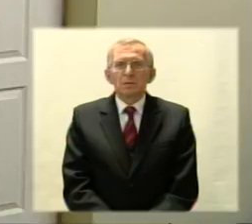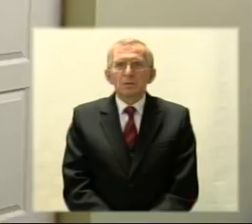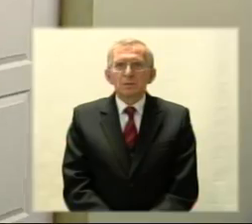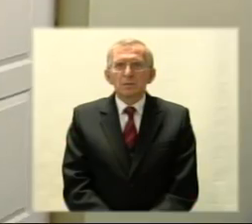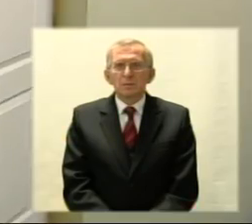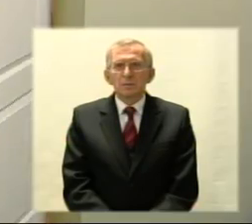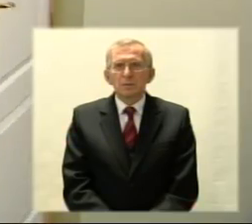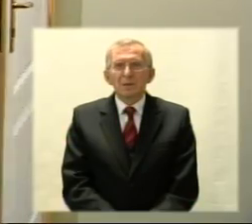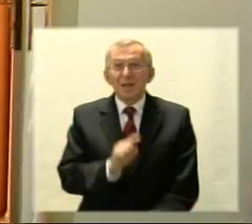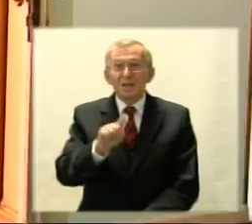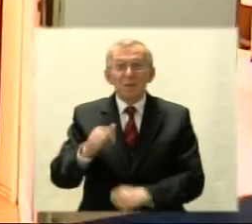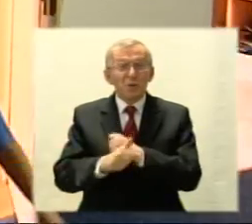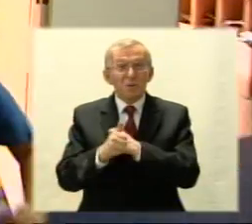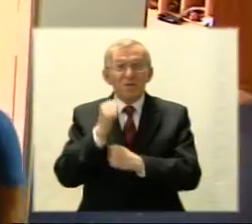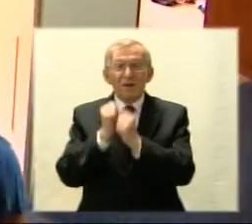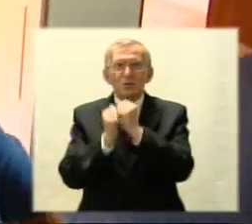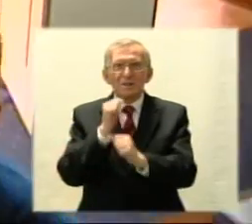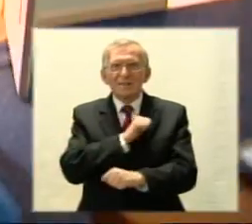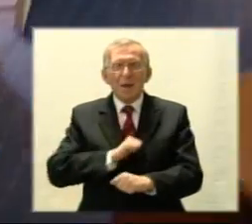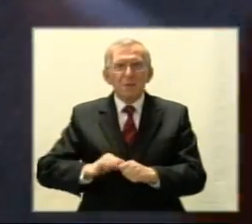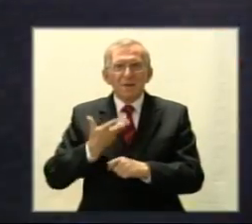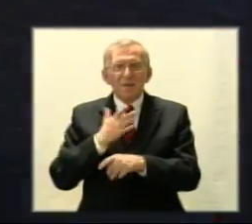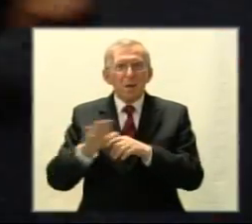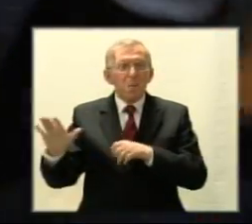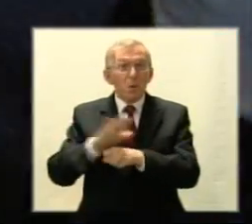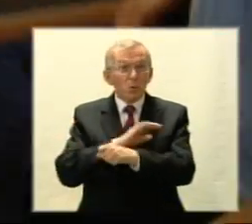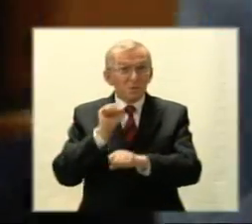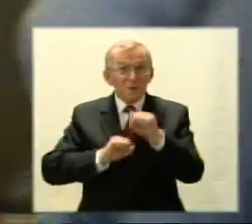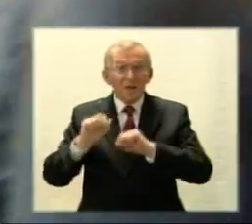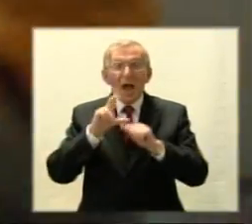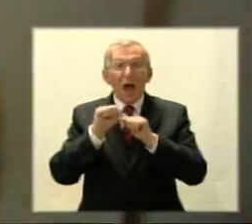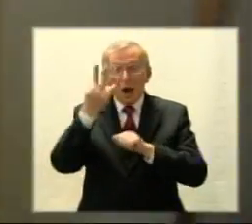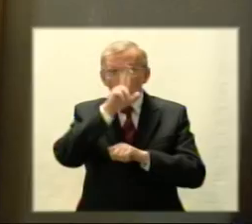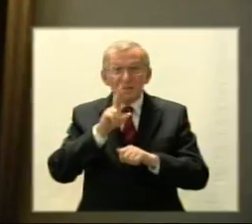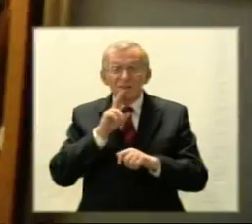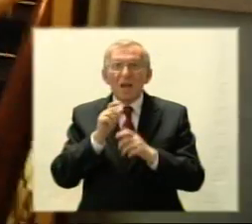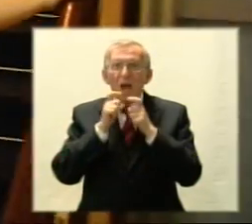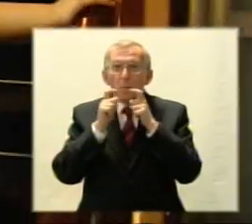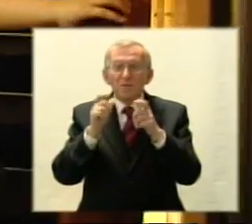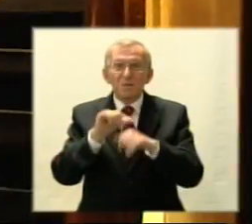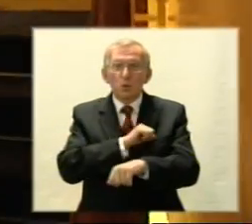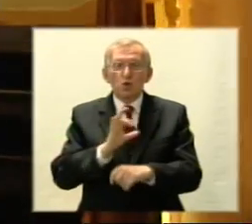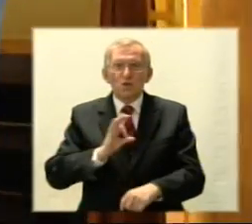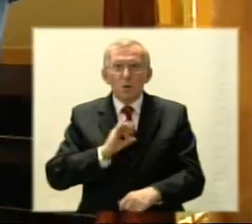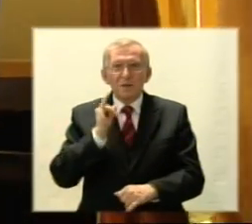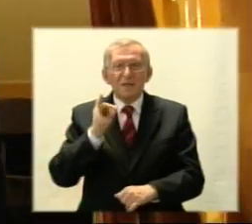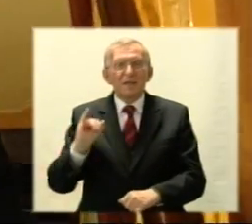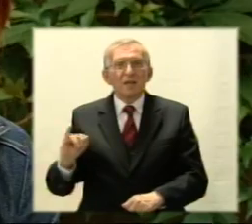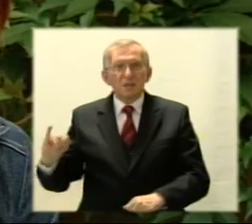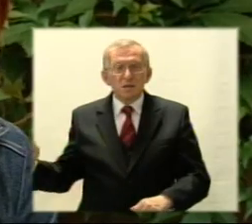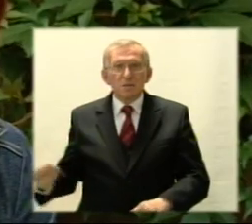niepełnosprawnych takimi argumentami walczą sami niepełnosprawni natomiast rodzice apelują w imieniu swoim i